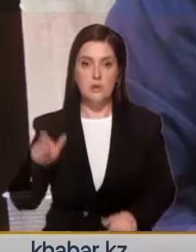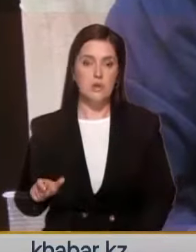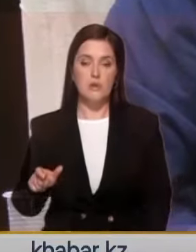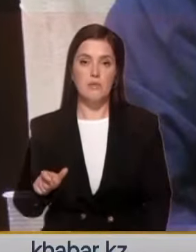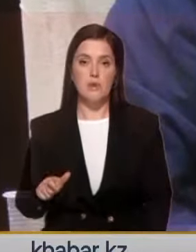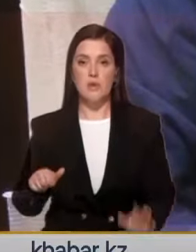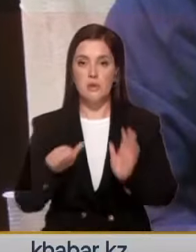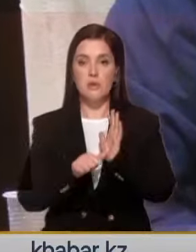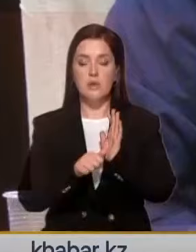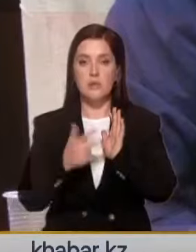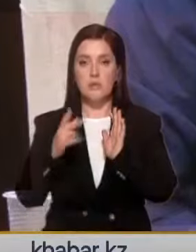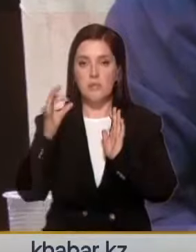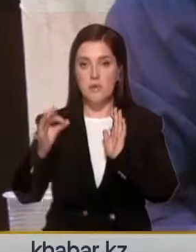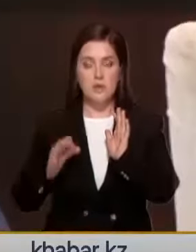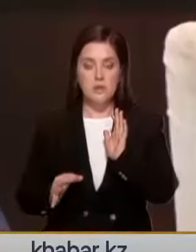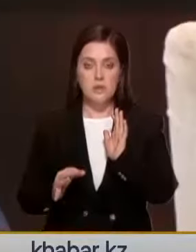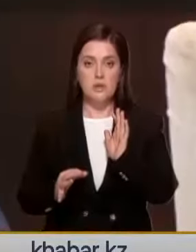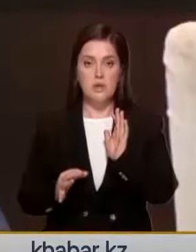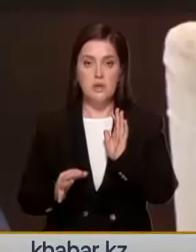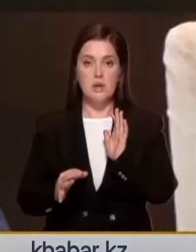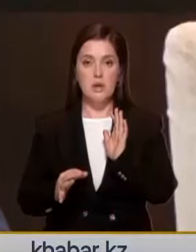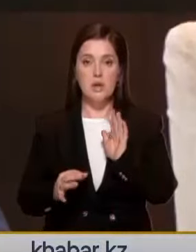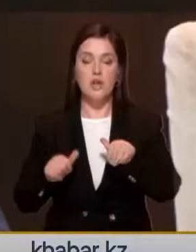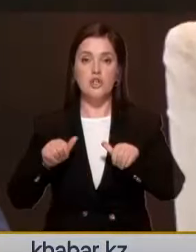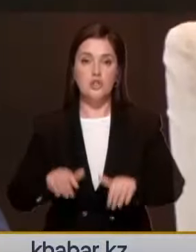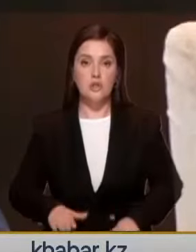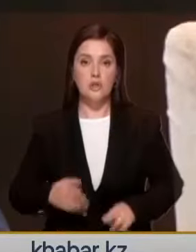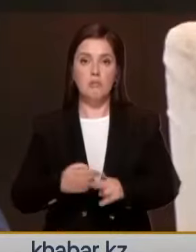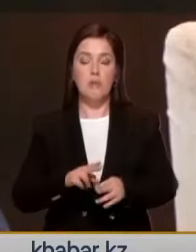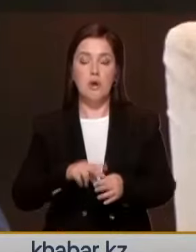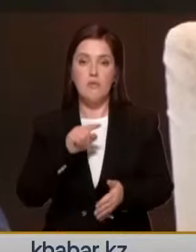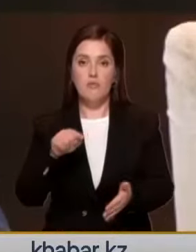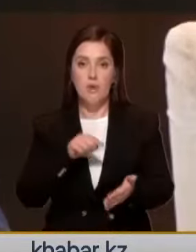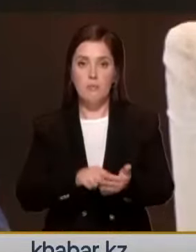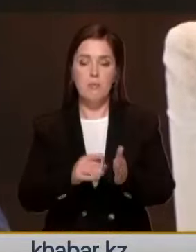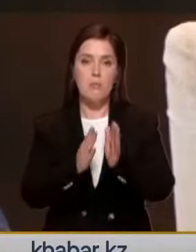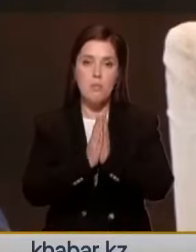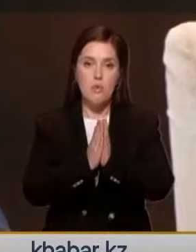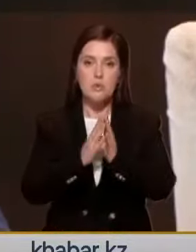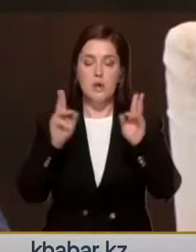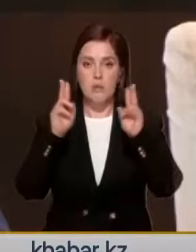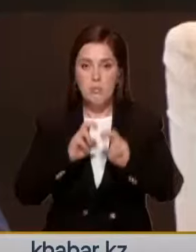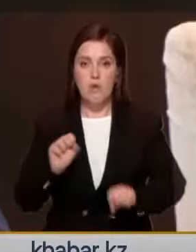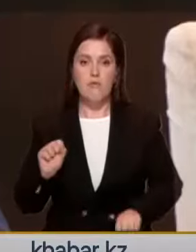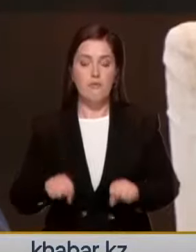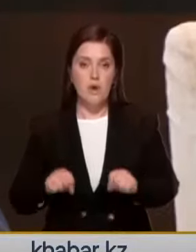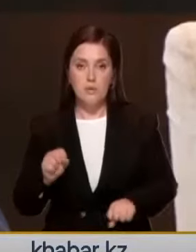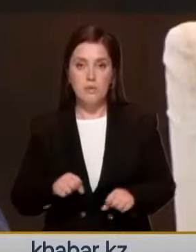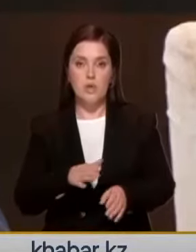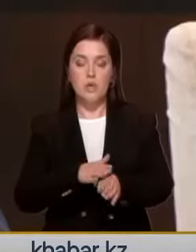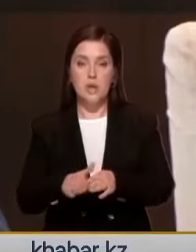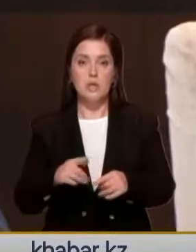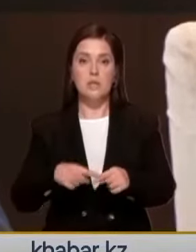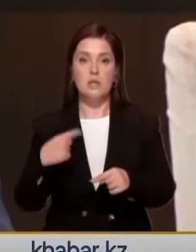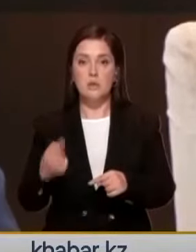всего 63% укомплектованность. Для решения вышеуказанных вопросов просим рассмотреть возможность реализовать